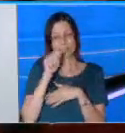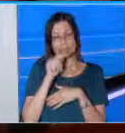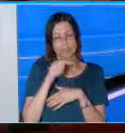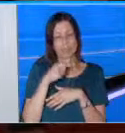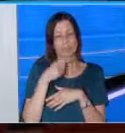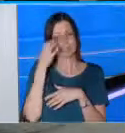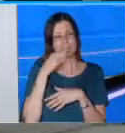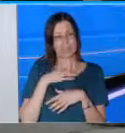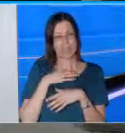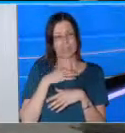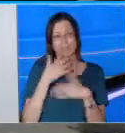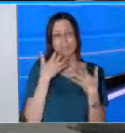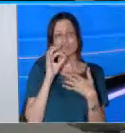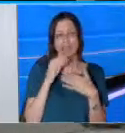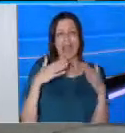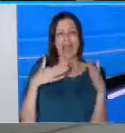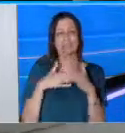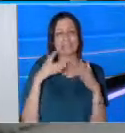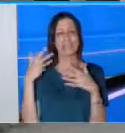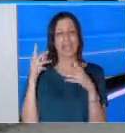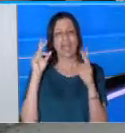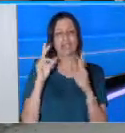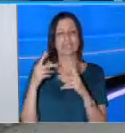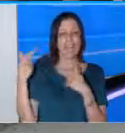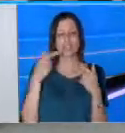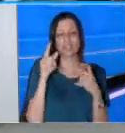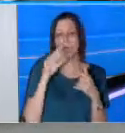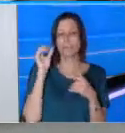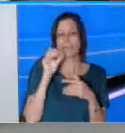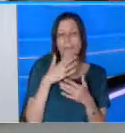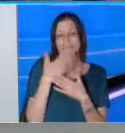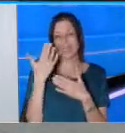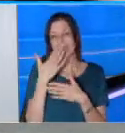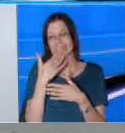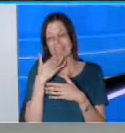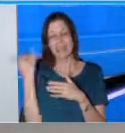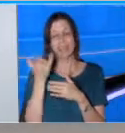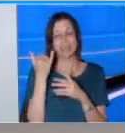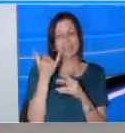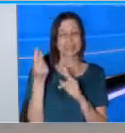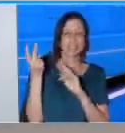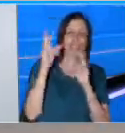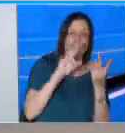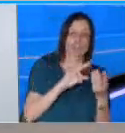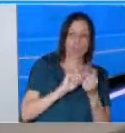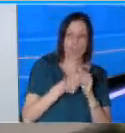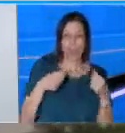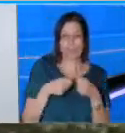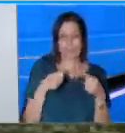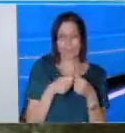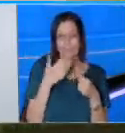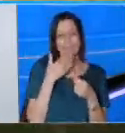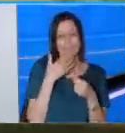לב שהדיווחים על הפסקת אש אף פעם לא מגיעים מהצד הישראלי. תמיד זה מהצד השני או מהצד של המתווכים. ישראל בדרך כלל